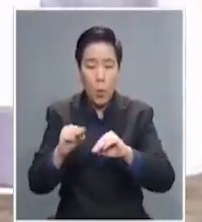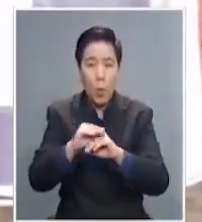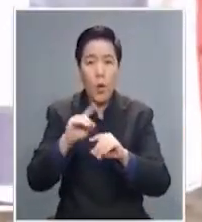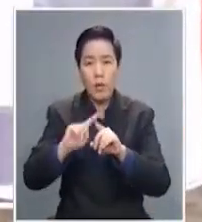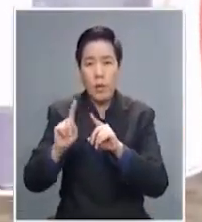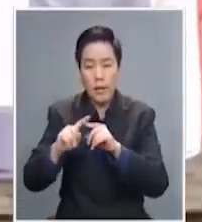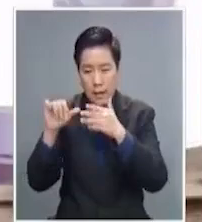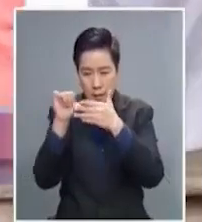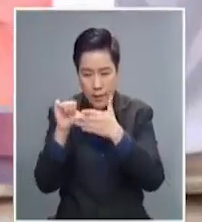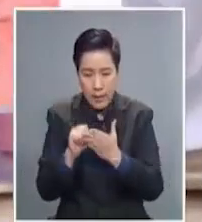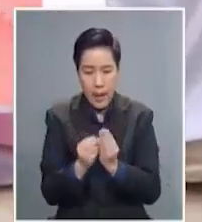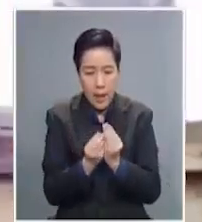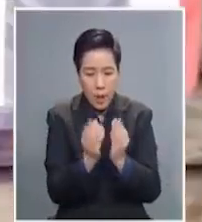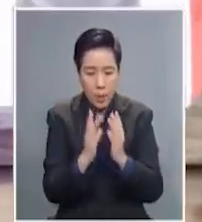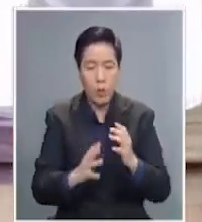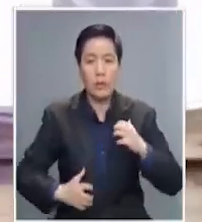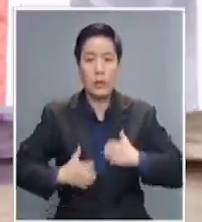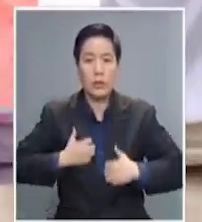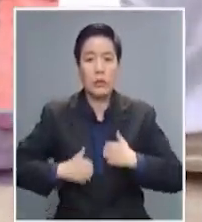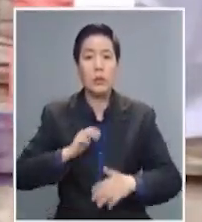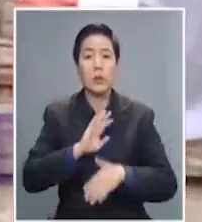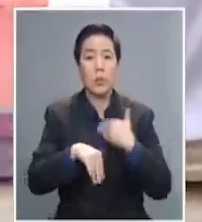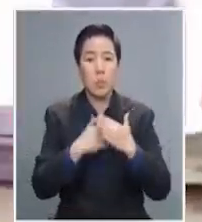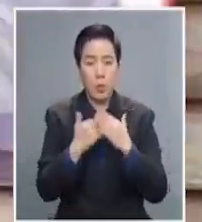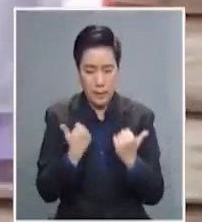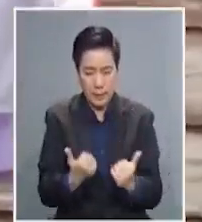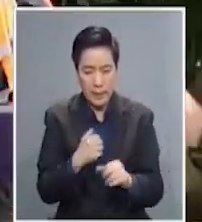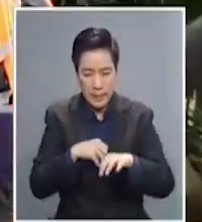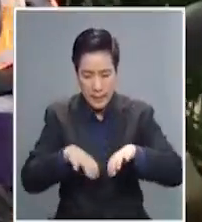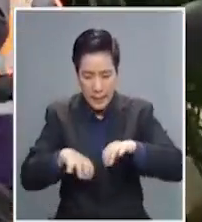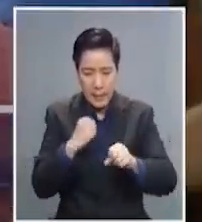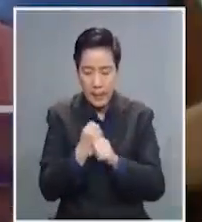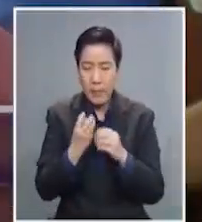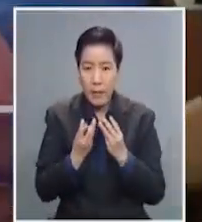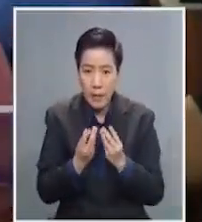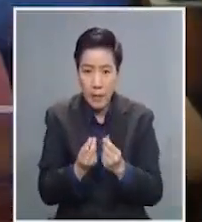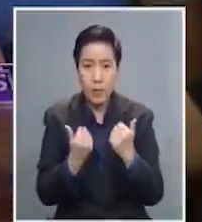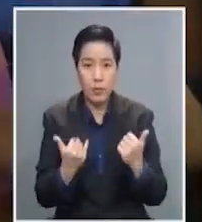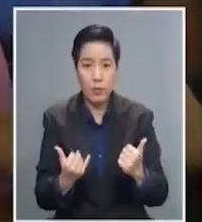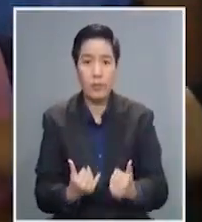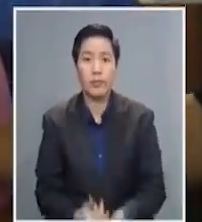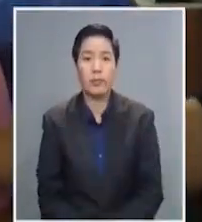แก้ปัญหาความเดือดร้อนให้กับผู้ประสบอุทกภัยในพื้นที่โดยเร็วค่ะ